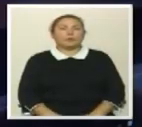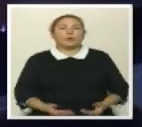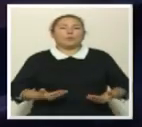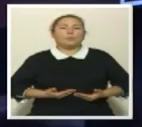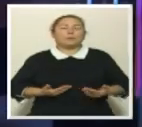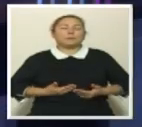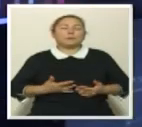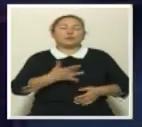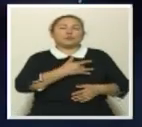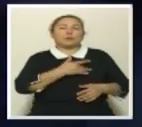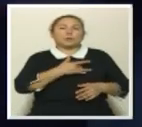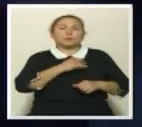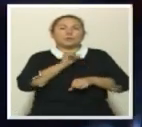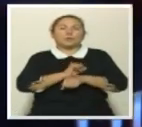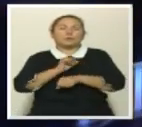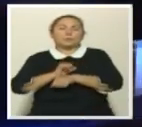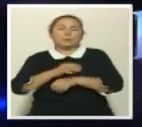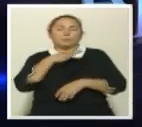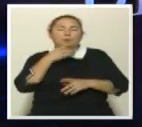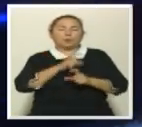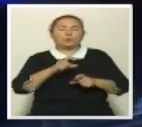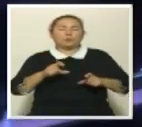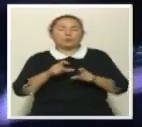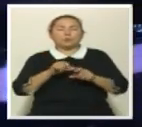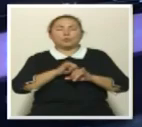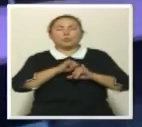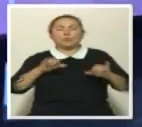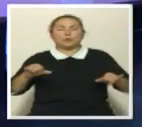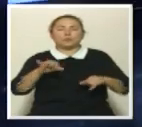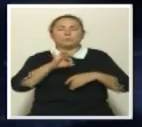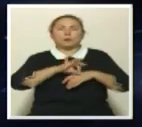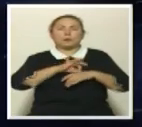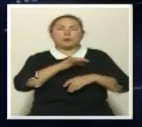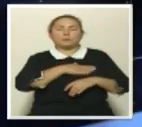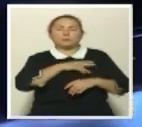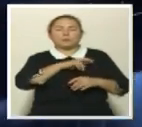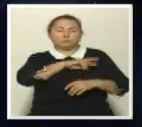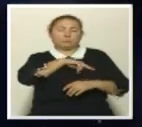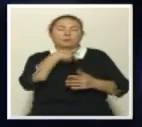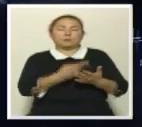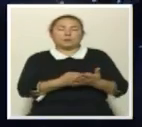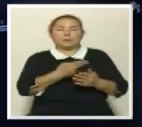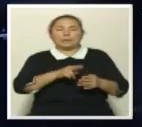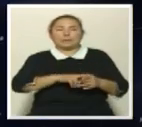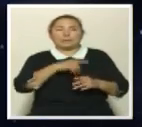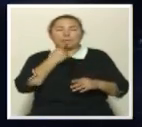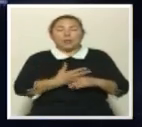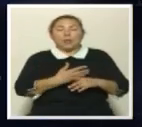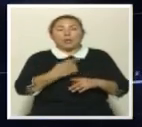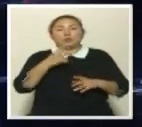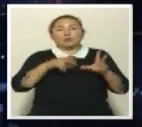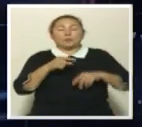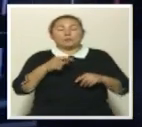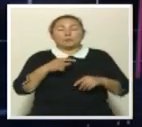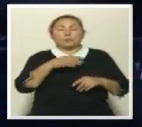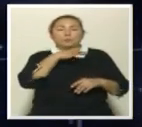Өңірде жүрегі кенеттен тоқтап қалып қайтыс болғандардың саны көбейген. Өткен жылы облыста 94 науқас осылайша көз жұмған. Еліміз